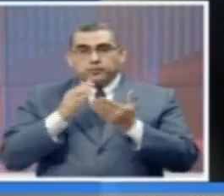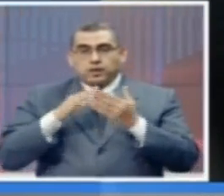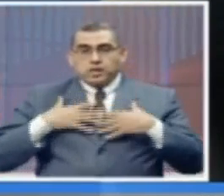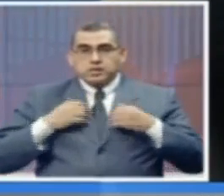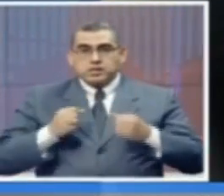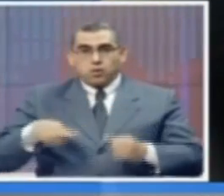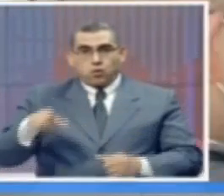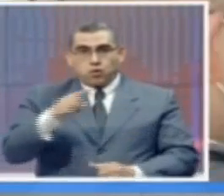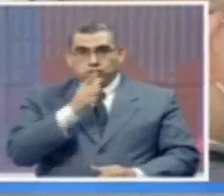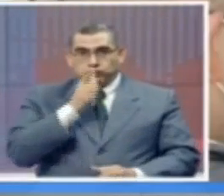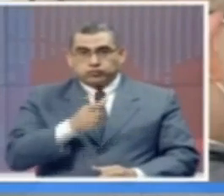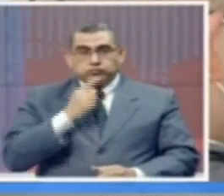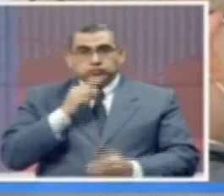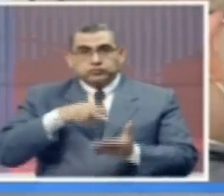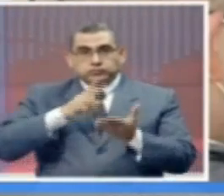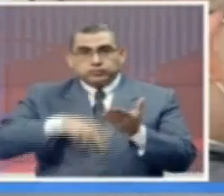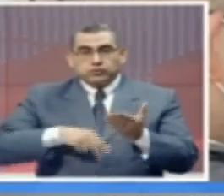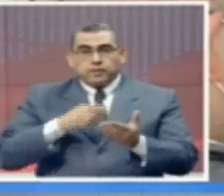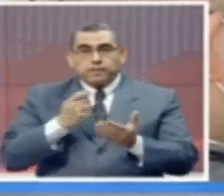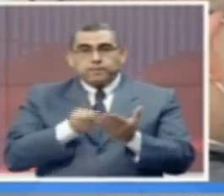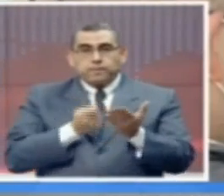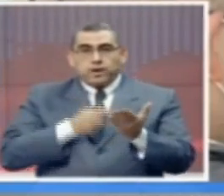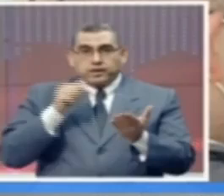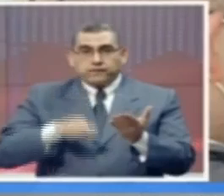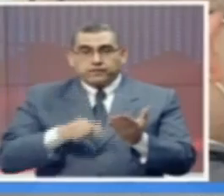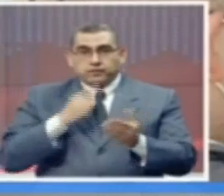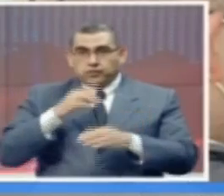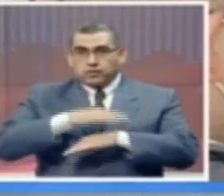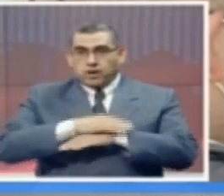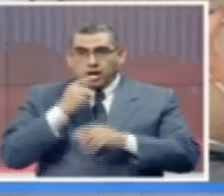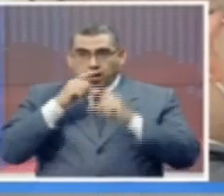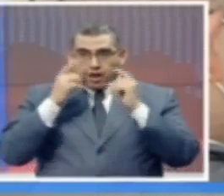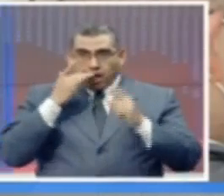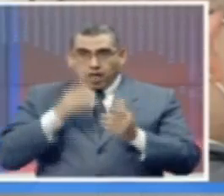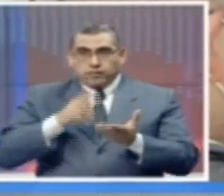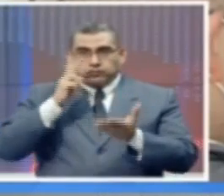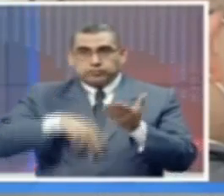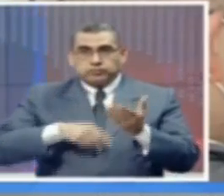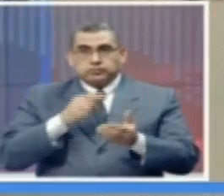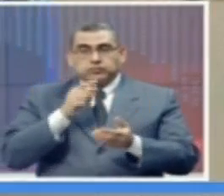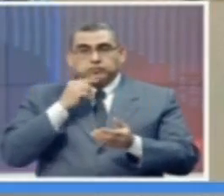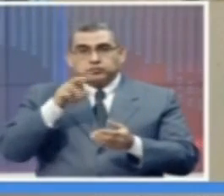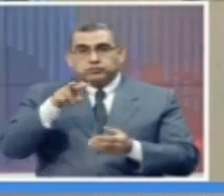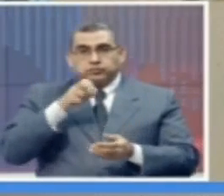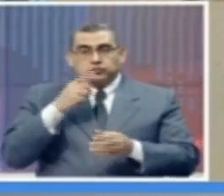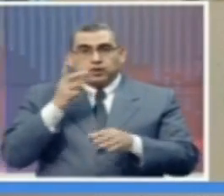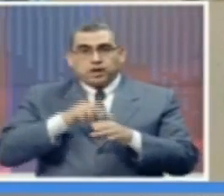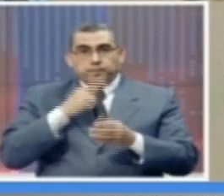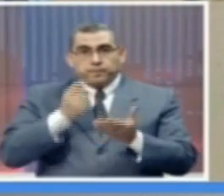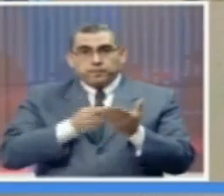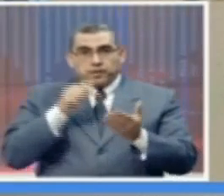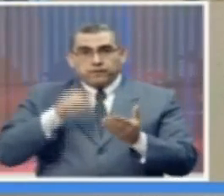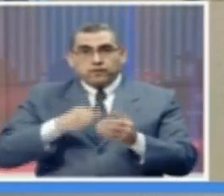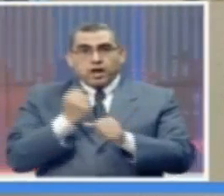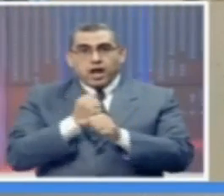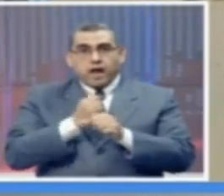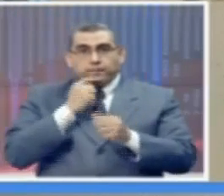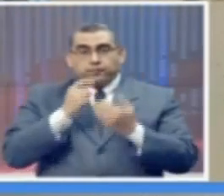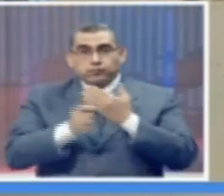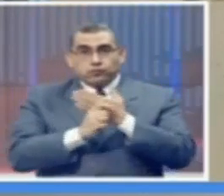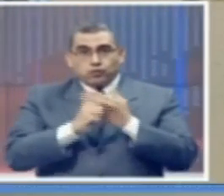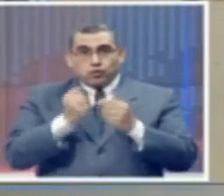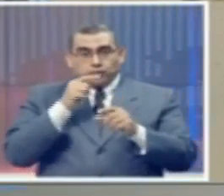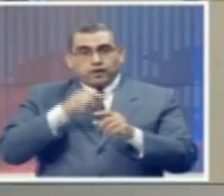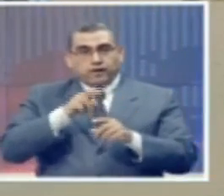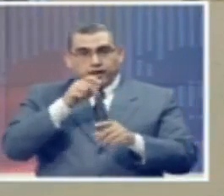الصحة العامة. وتم تحرير عدد من المحاضر لغير الملتزمين بارتداء الكمامات من بينها محضر لأحد محصلي هيئة النقل